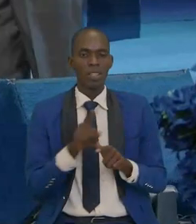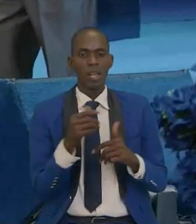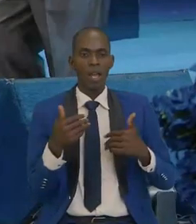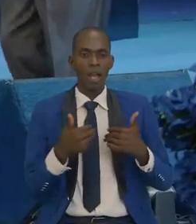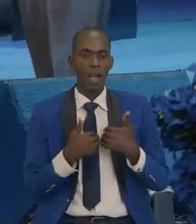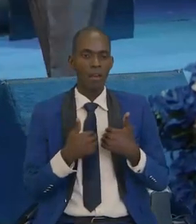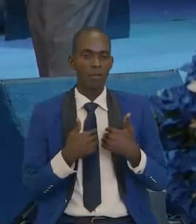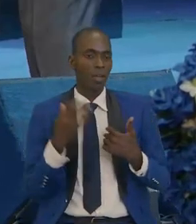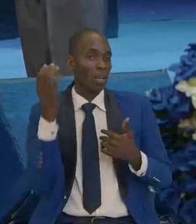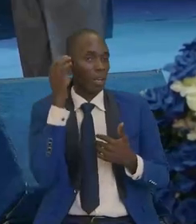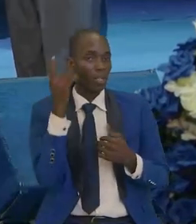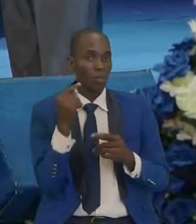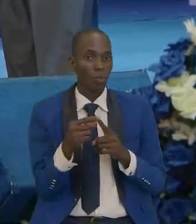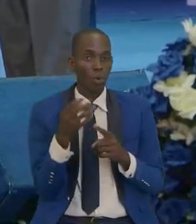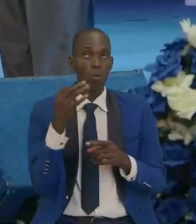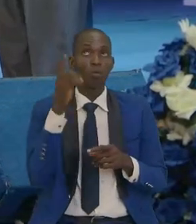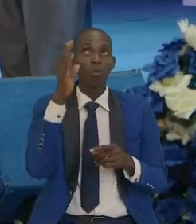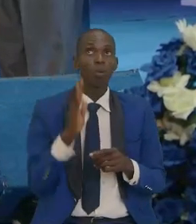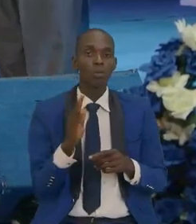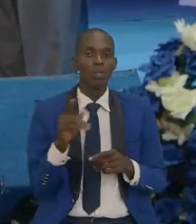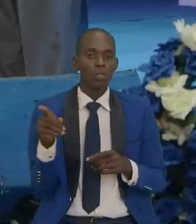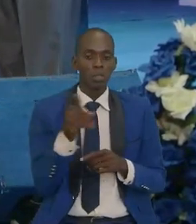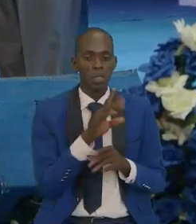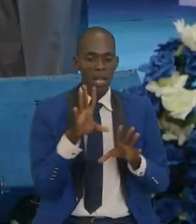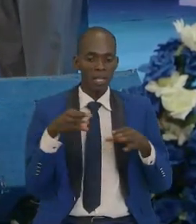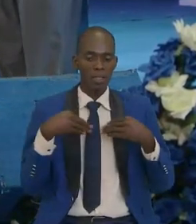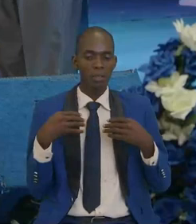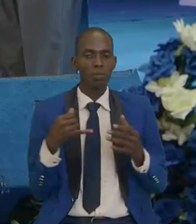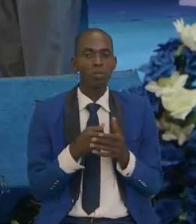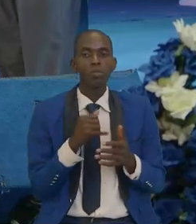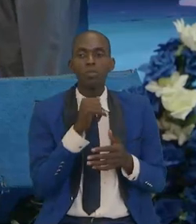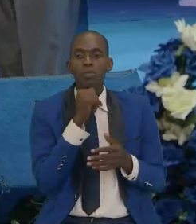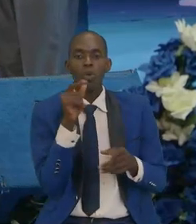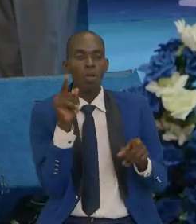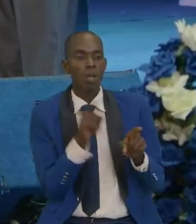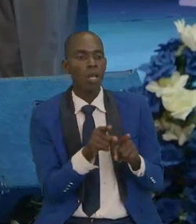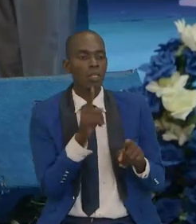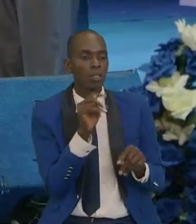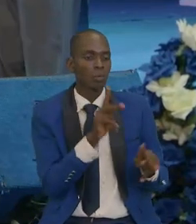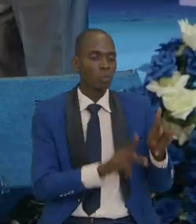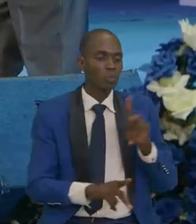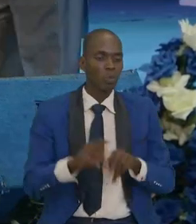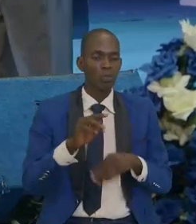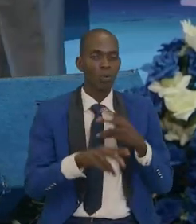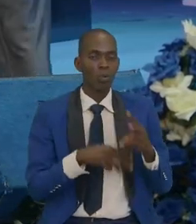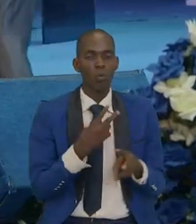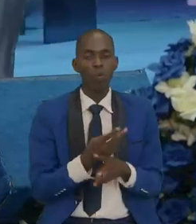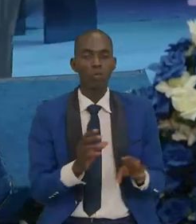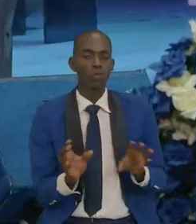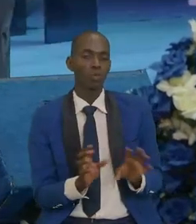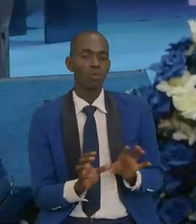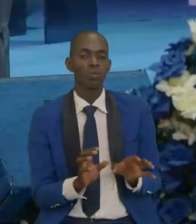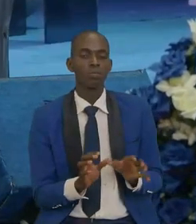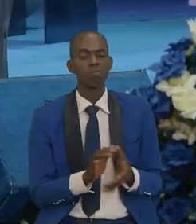lorsqu'ils ont entendu la parole de Dieu, ils l'ont reçu, non comme la parole des hommes.